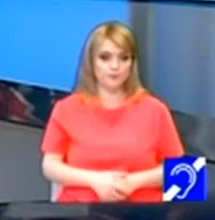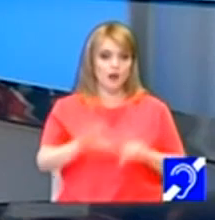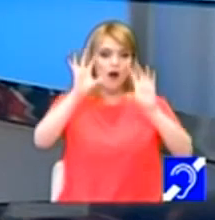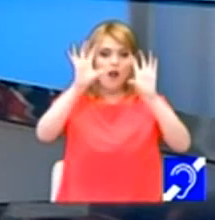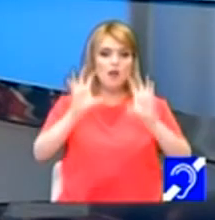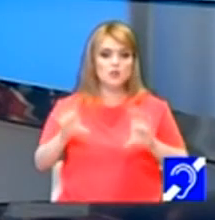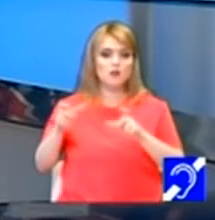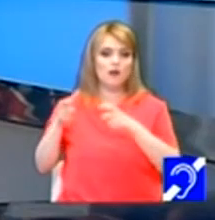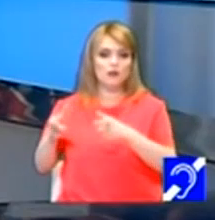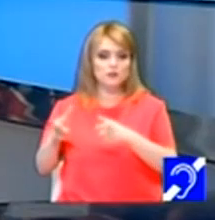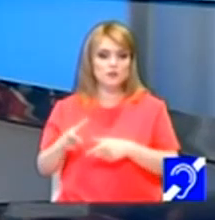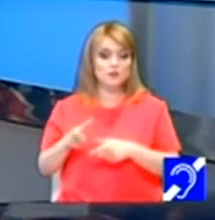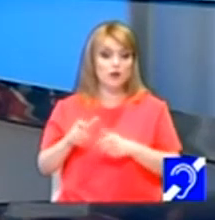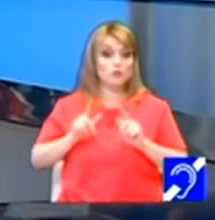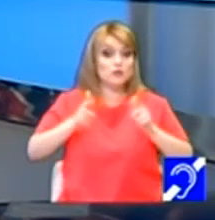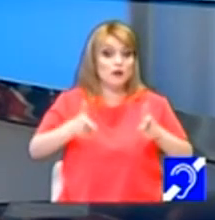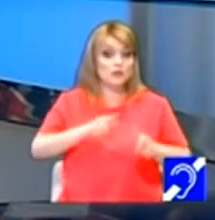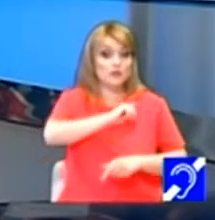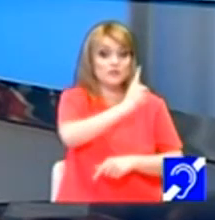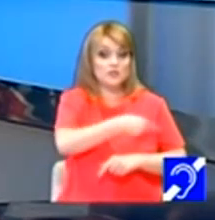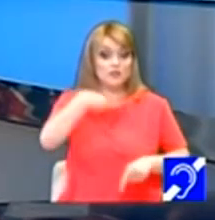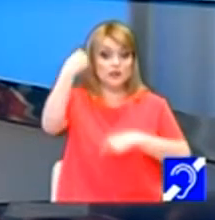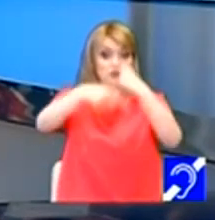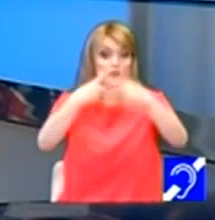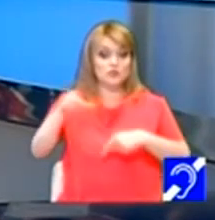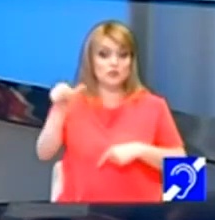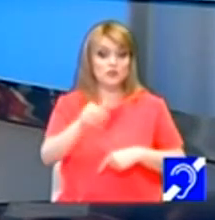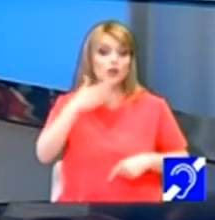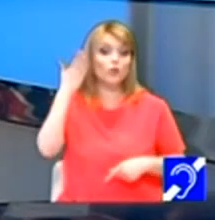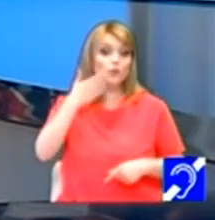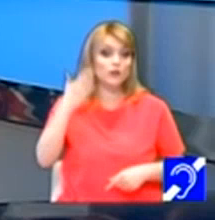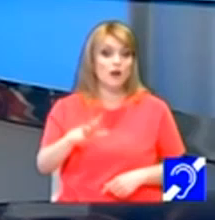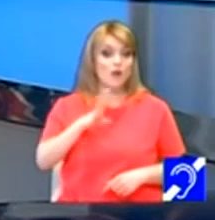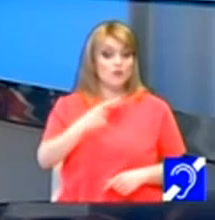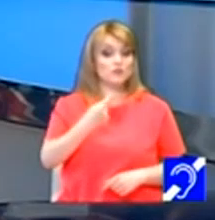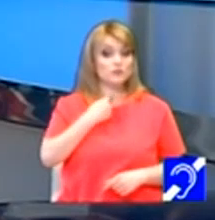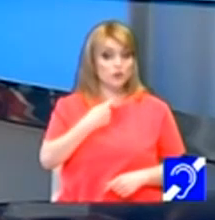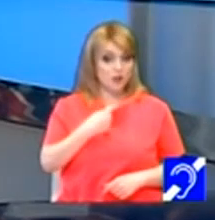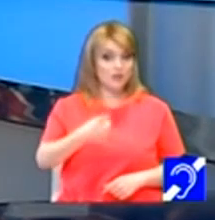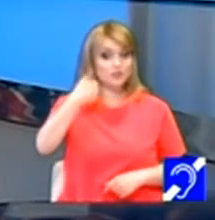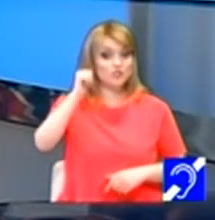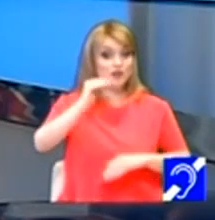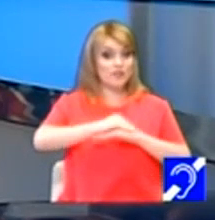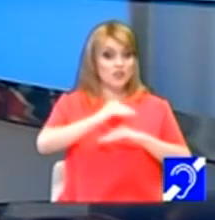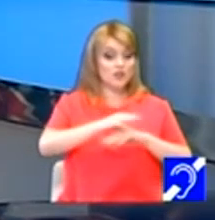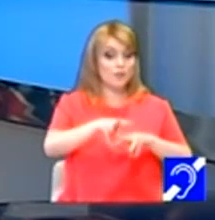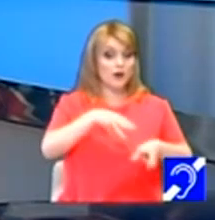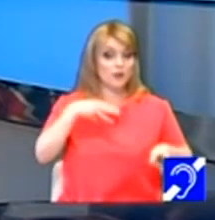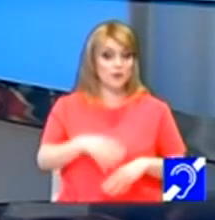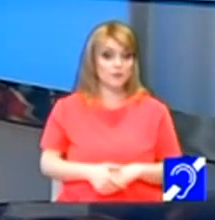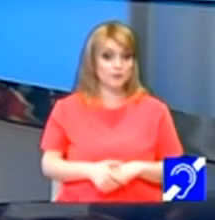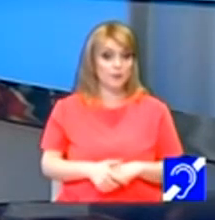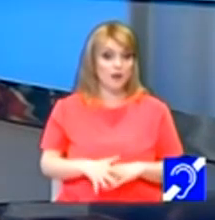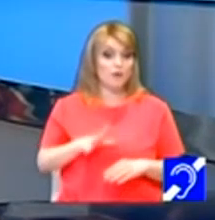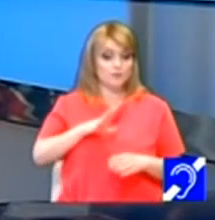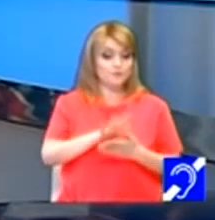Legea carantinei și izolării ar urma să intre în vigoare săptămâna viitoare în România, după ce a fost votat în sfârșit aseară de Senat. În cazul